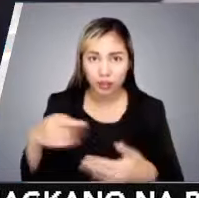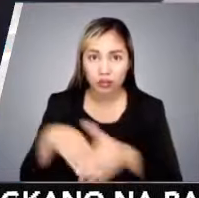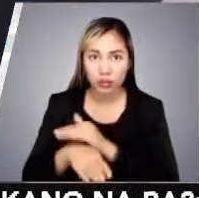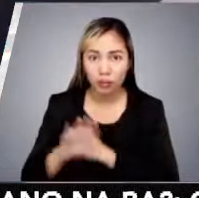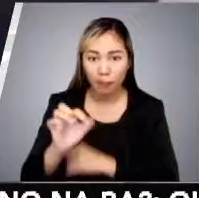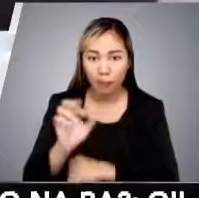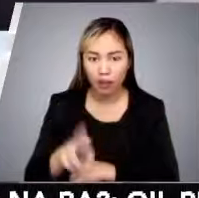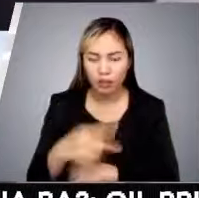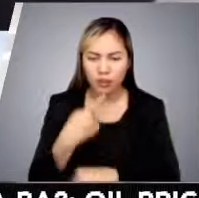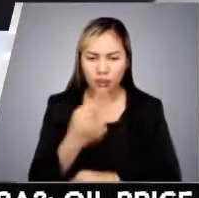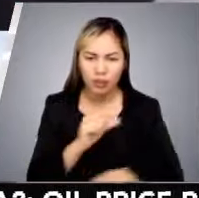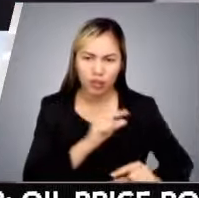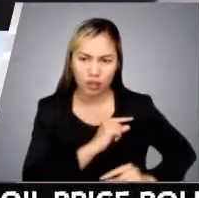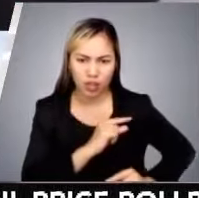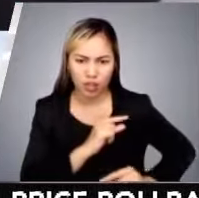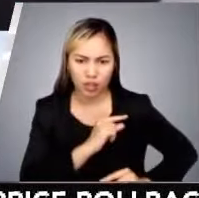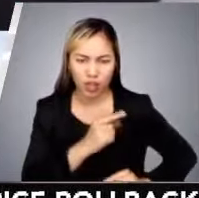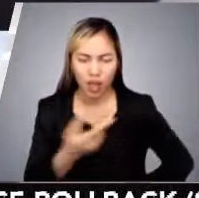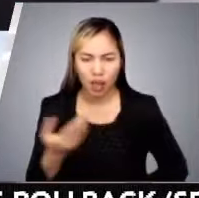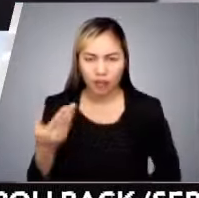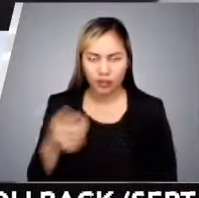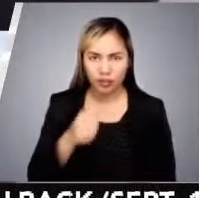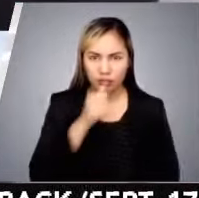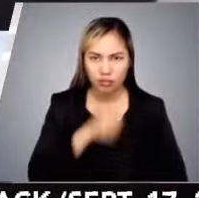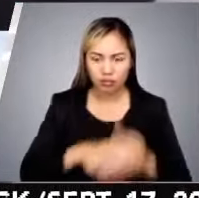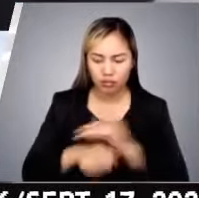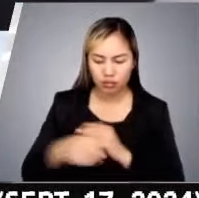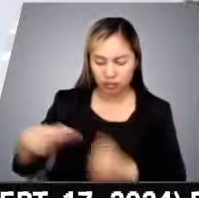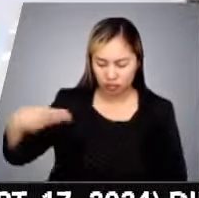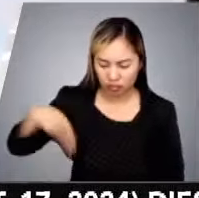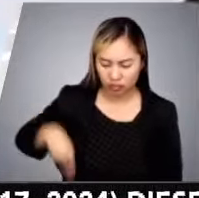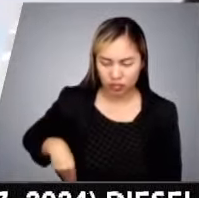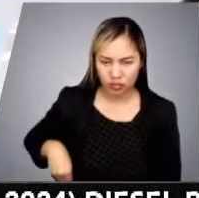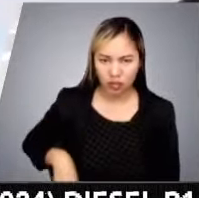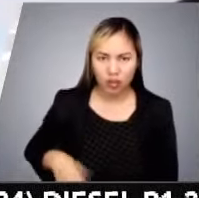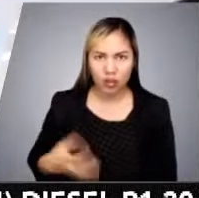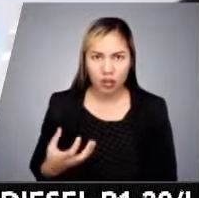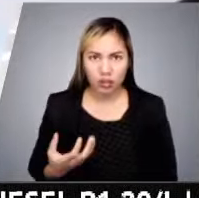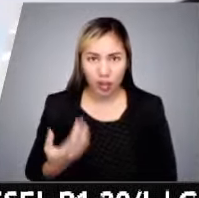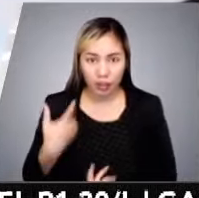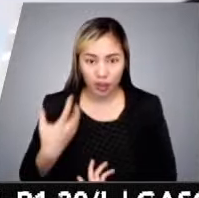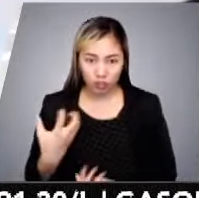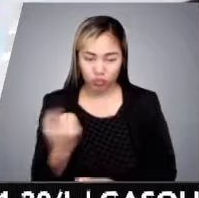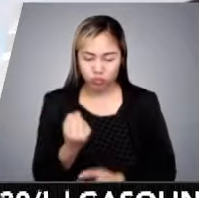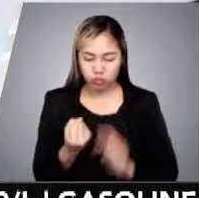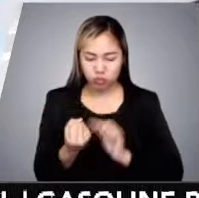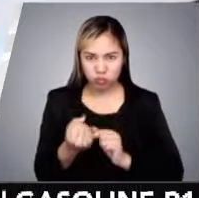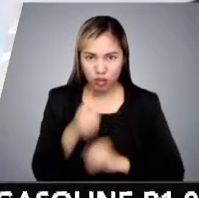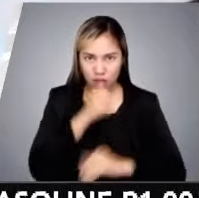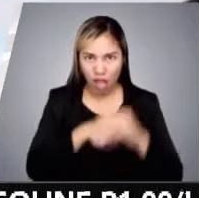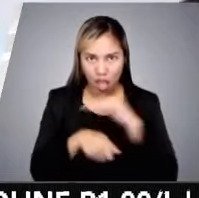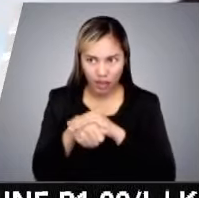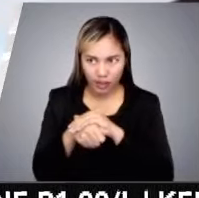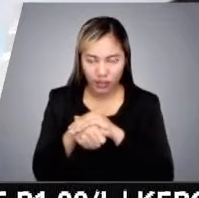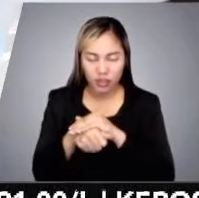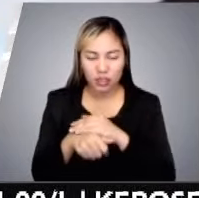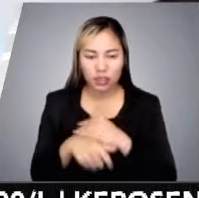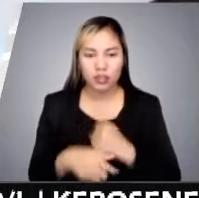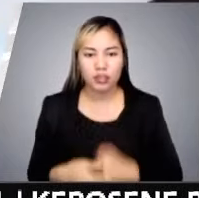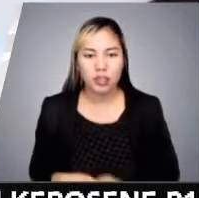may itinago sa kamay ang 26 anyos na sospek habang kinakapkapan. Isinumbong siya o isinumbong niya ang mga ito sa